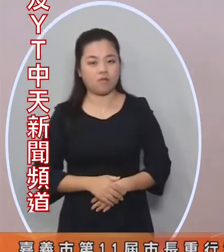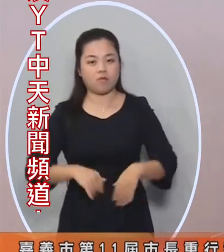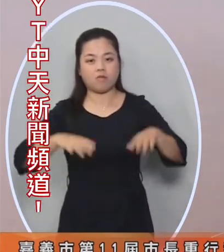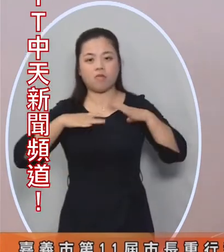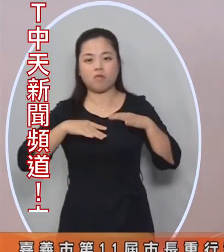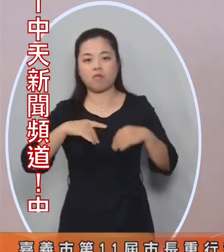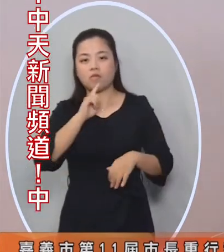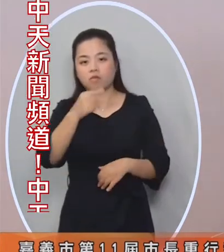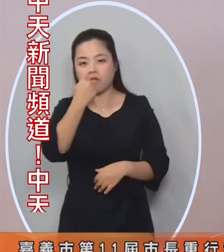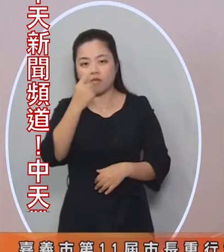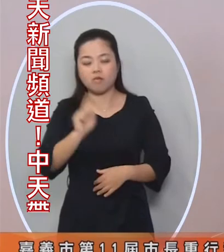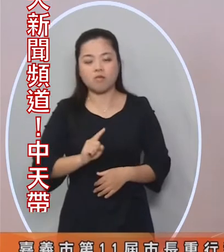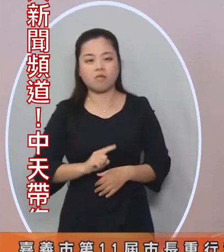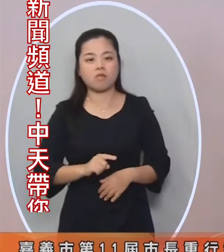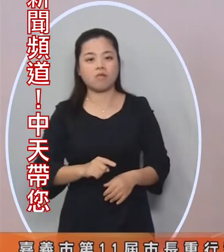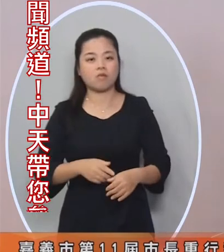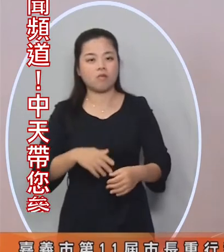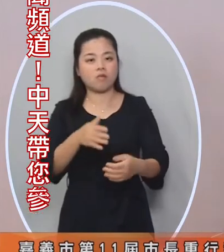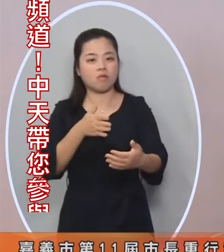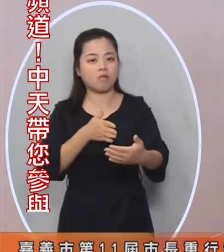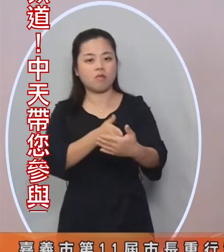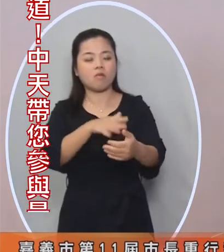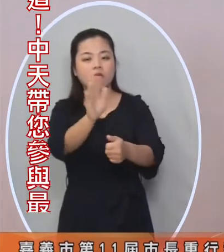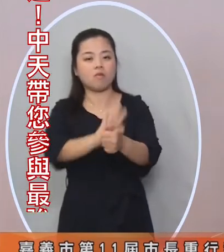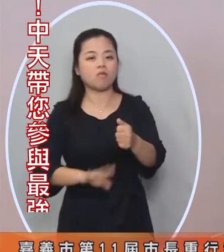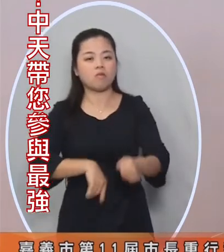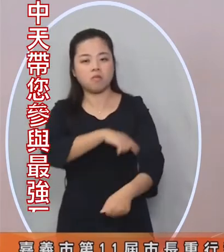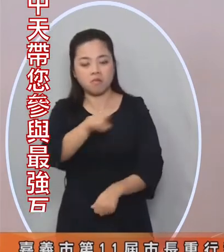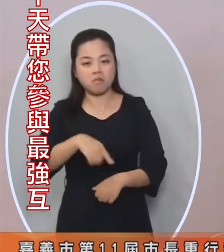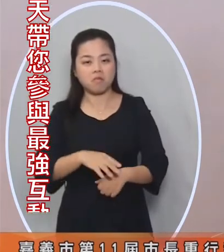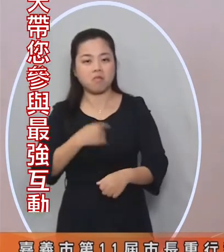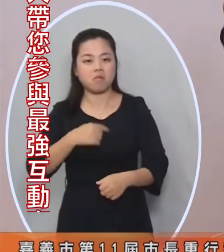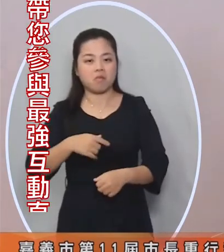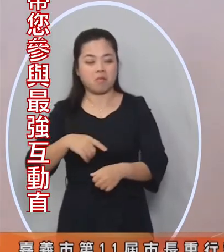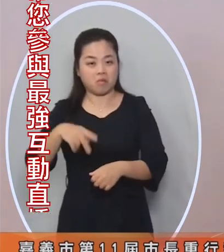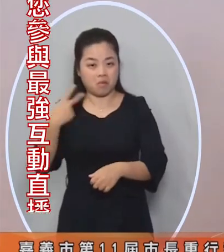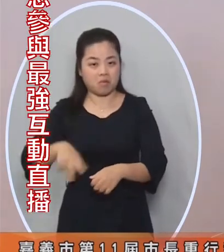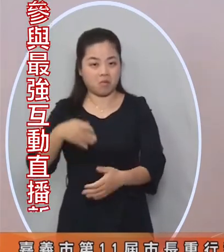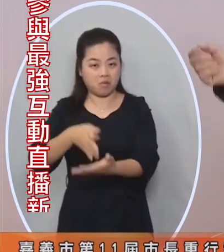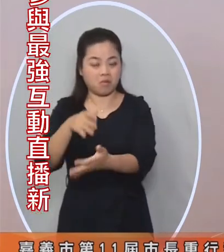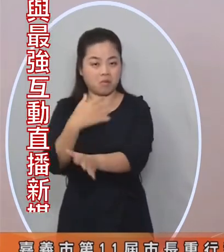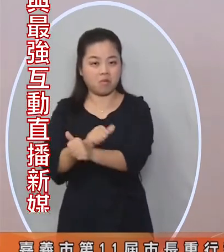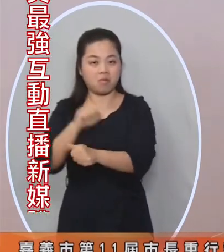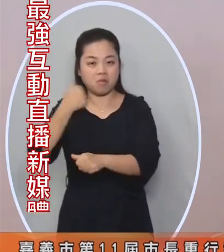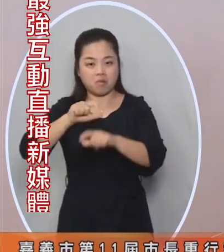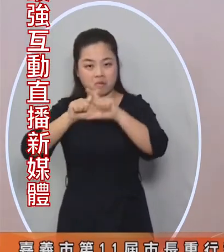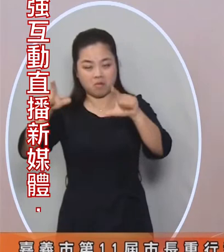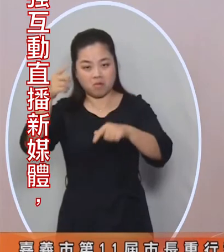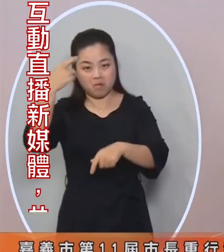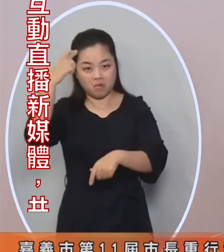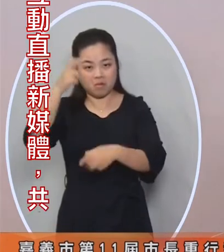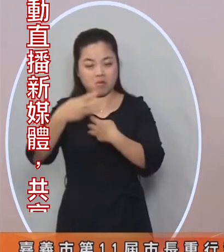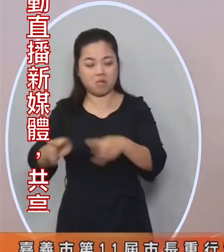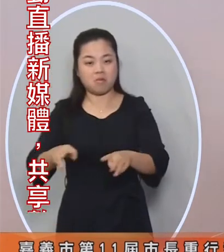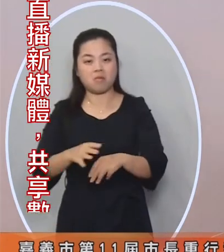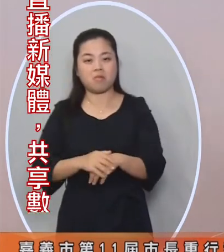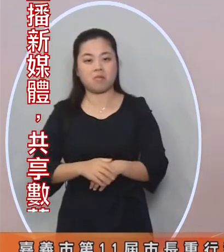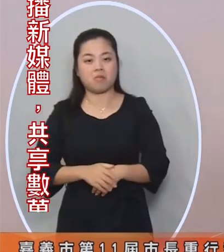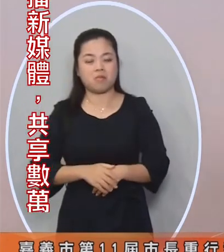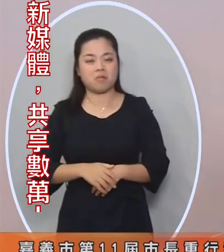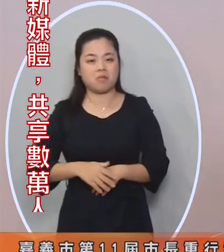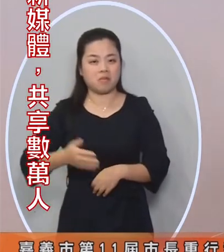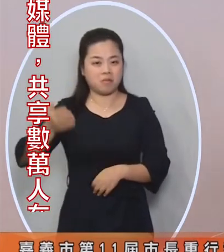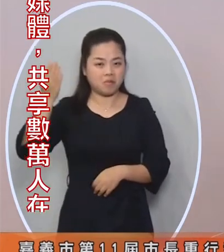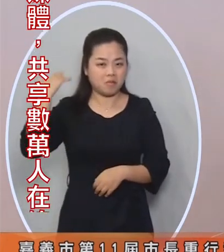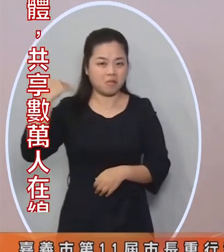讲我挡着人个财路，我一届去考台大博士班，唔上电脑报名，较早民国迄